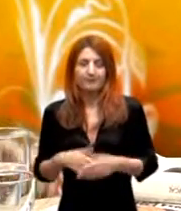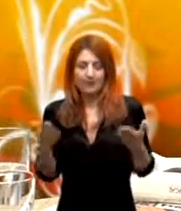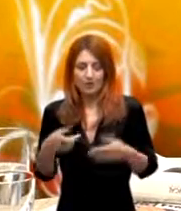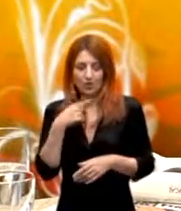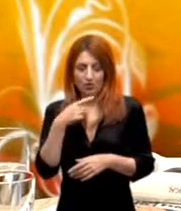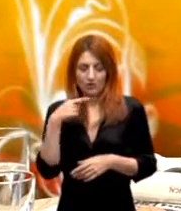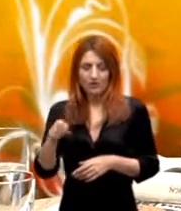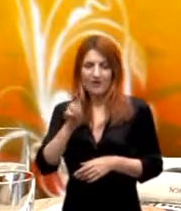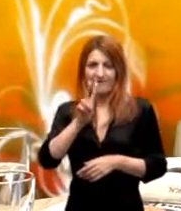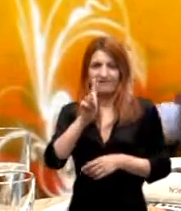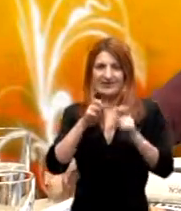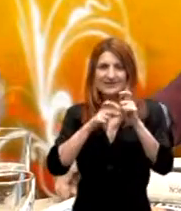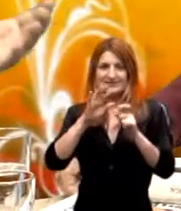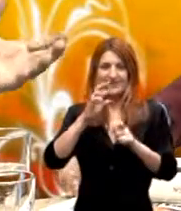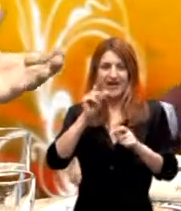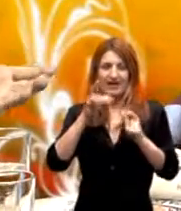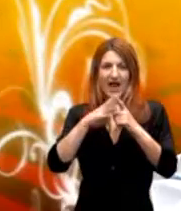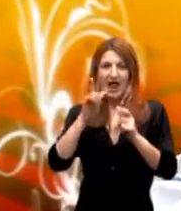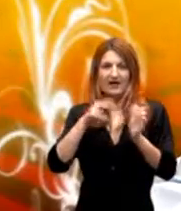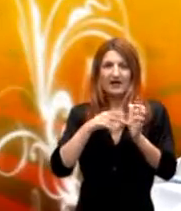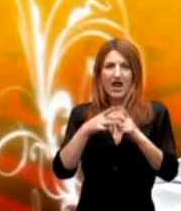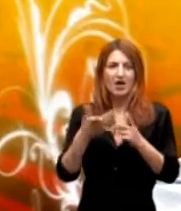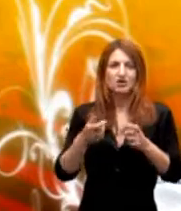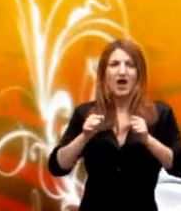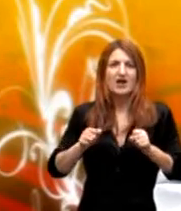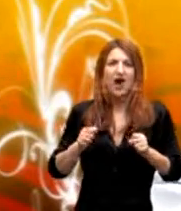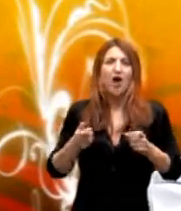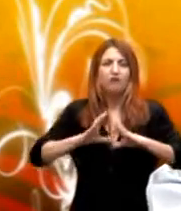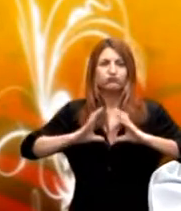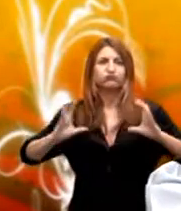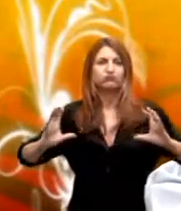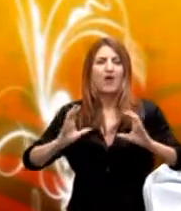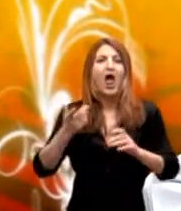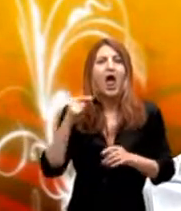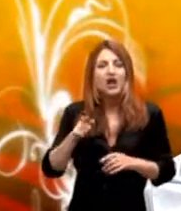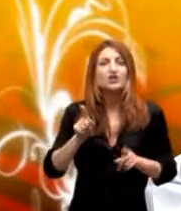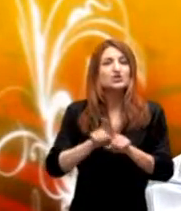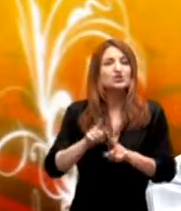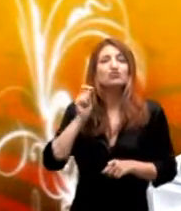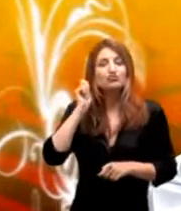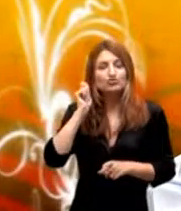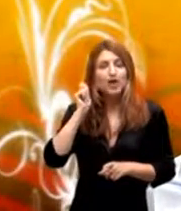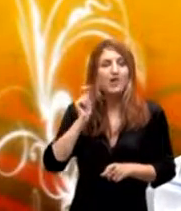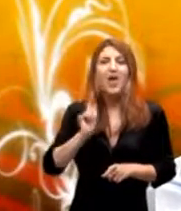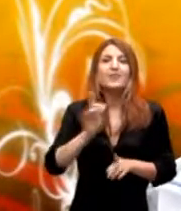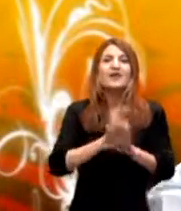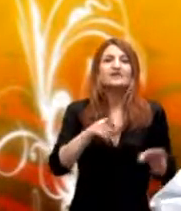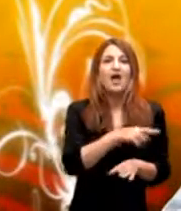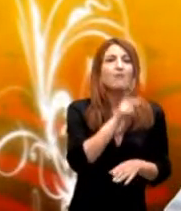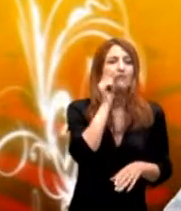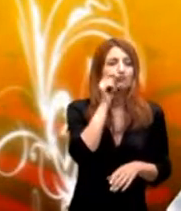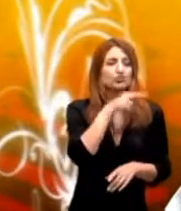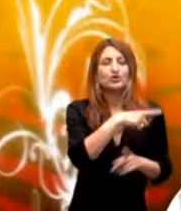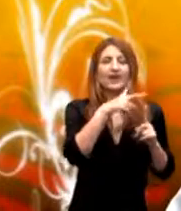toj visceralnoj debljini, onda mi kažemo to androidni tip debljine, što reći muški tip debljine. Mm-hmm. Ali žene mogu isto tako dobiti taj muški